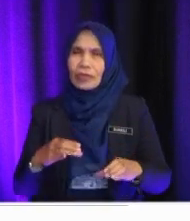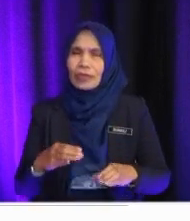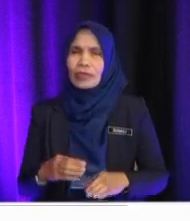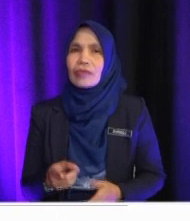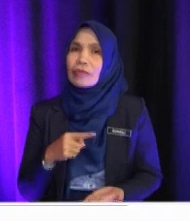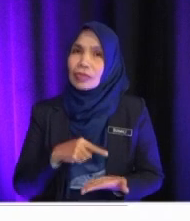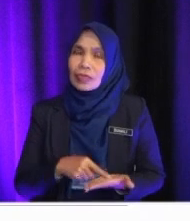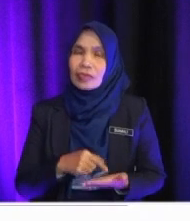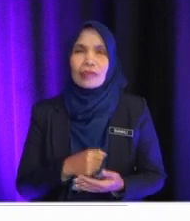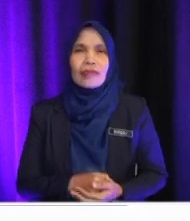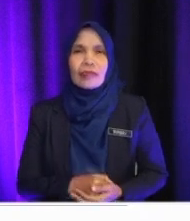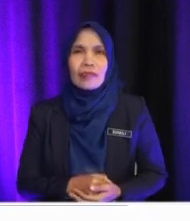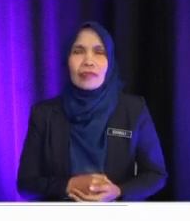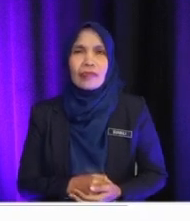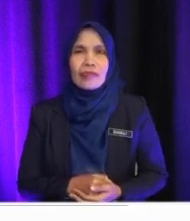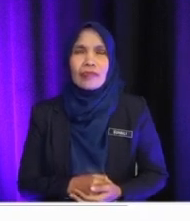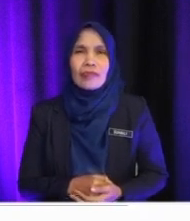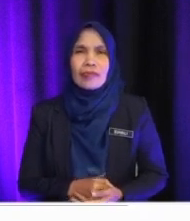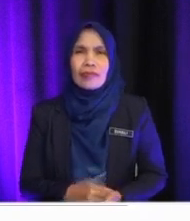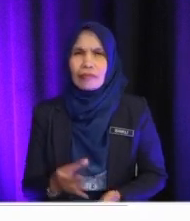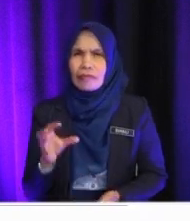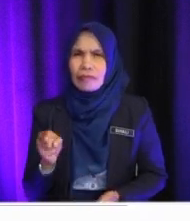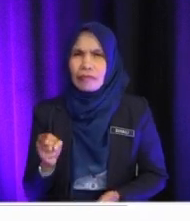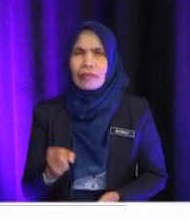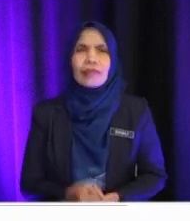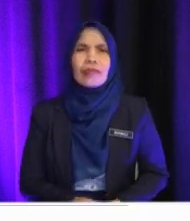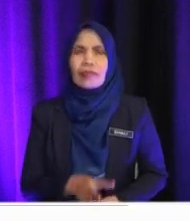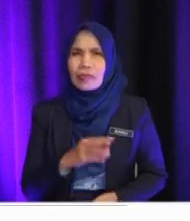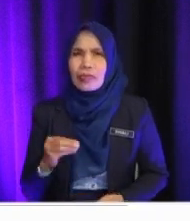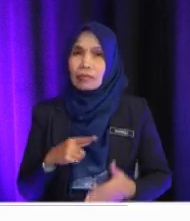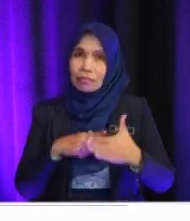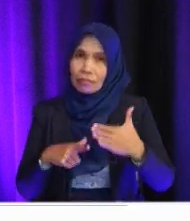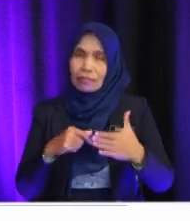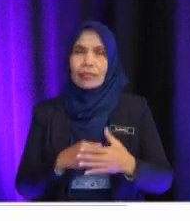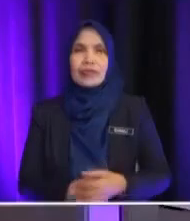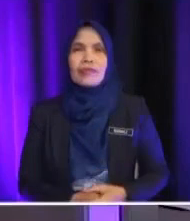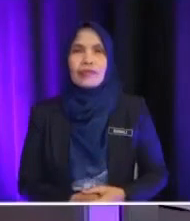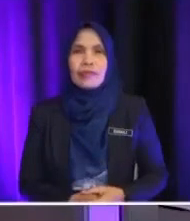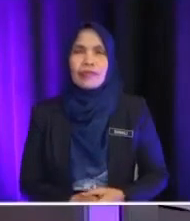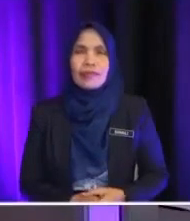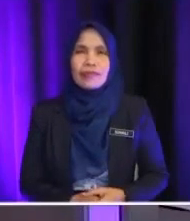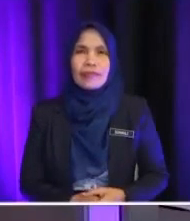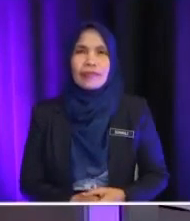adalah makanan yang pejal dan berlemak. Okey. Kita tak boleh